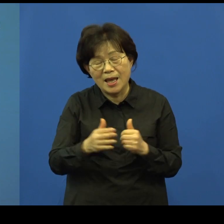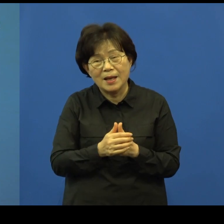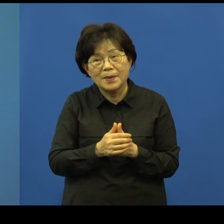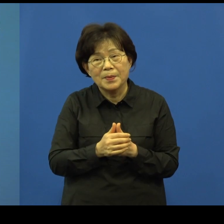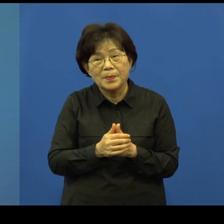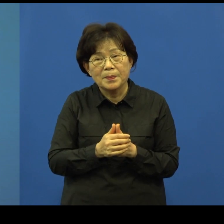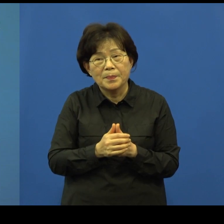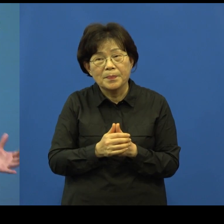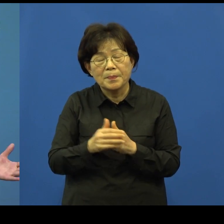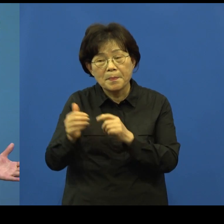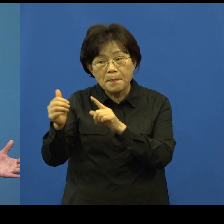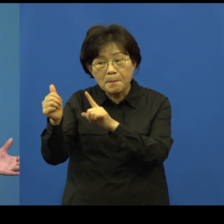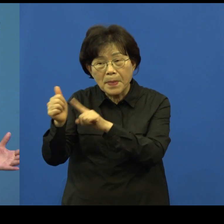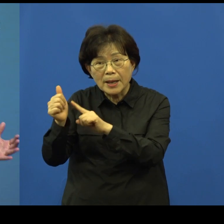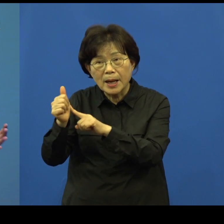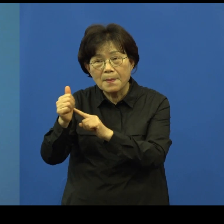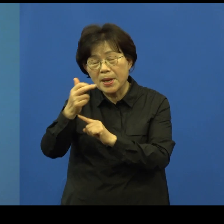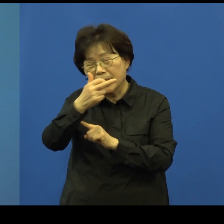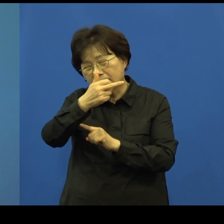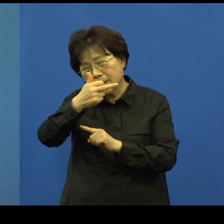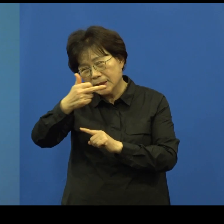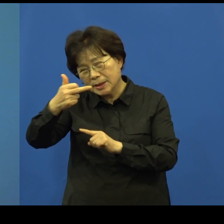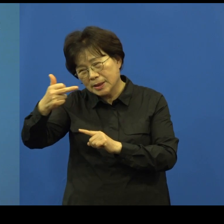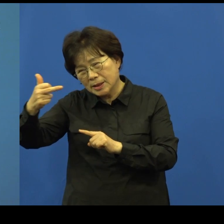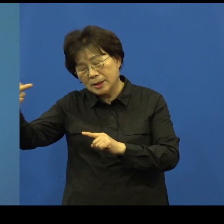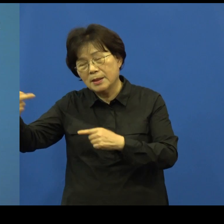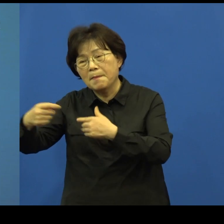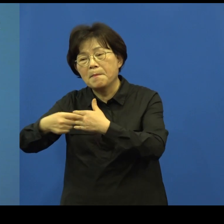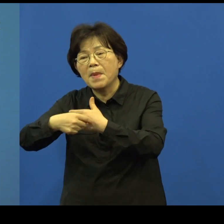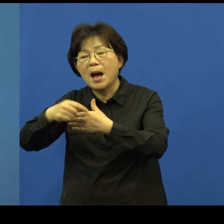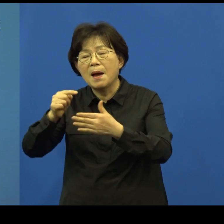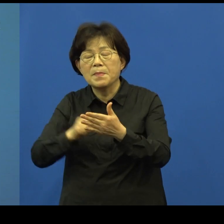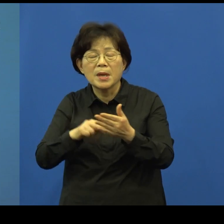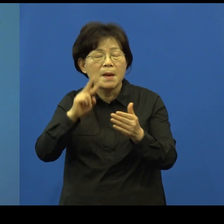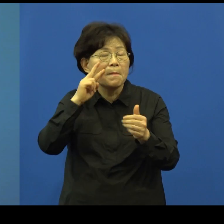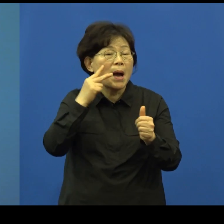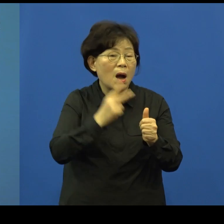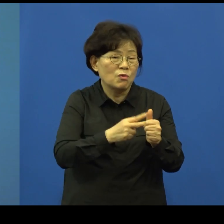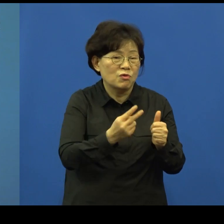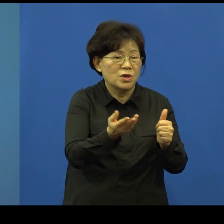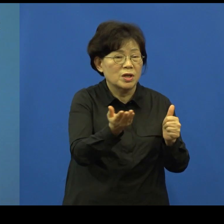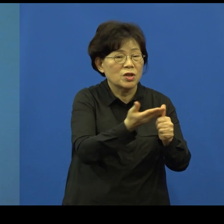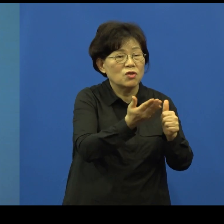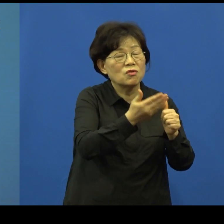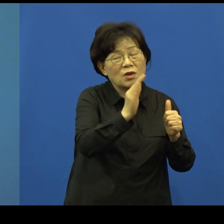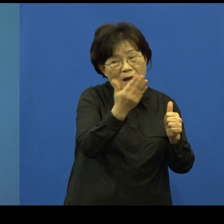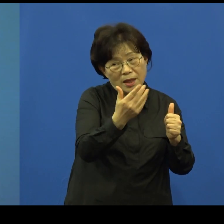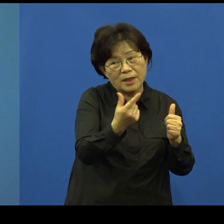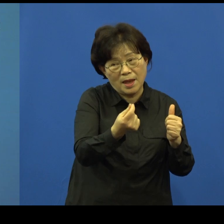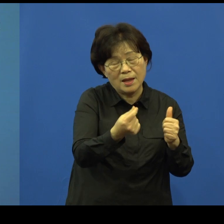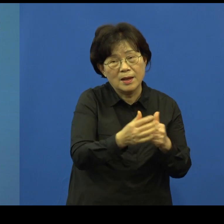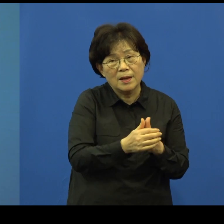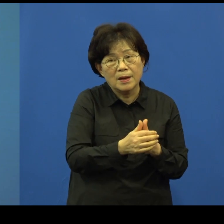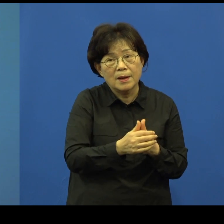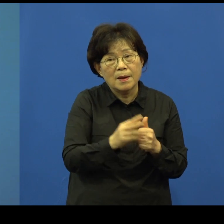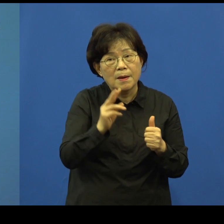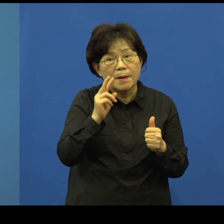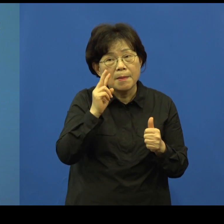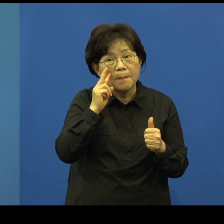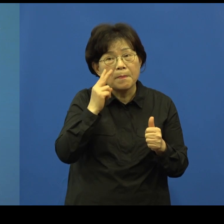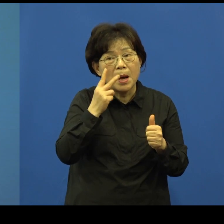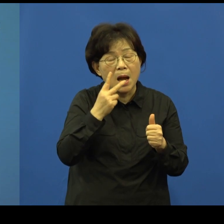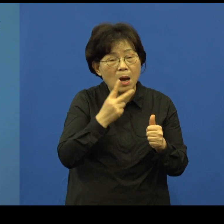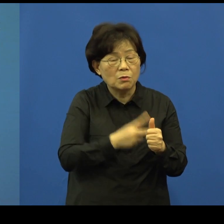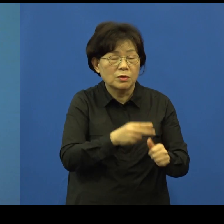이렇게 바나바의 이 큰 품이 바울을 만든 거예요. 이 바울은요, 우리가 많이 가르쳐 있는데